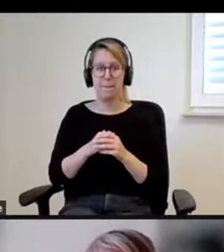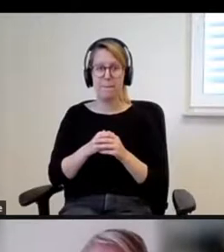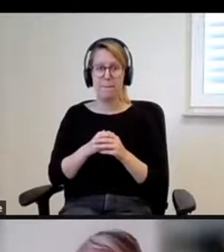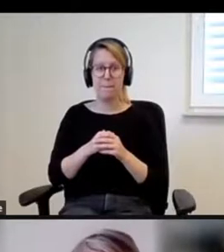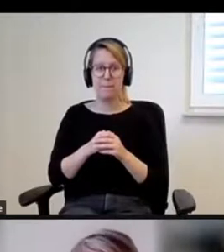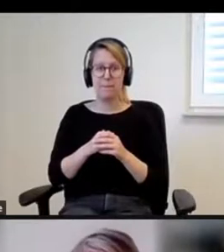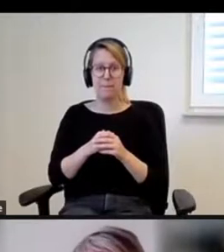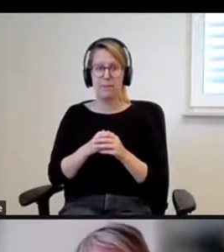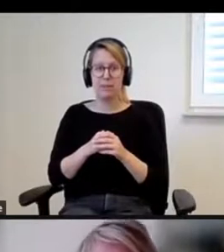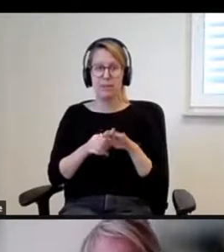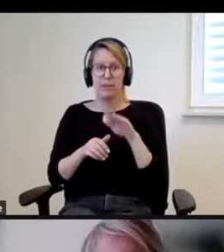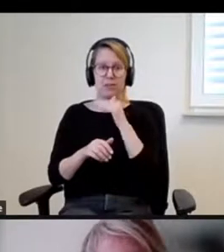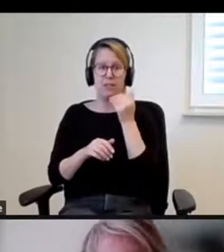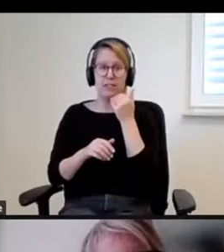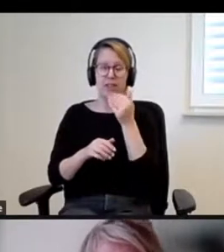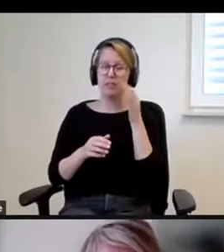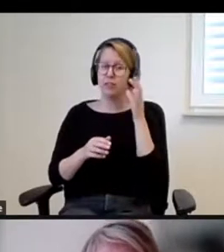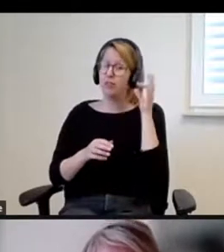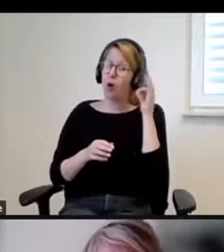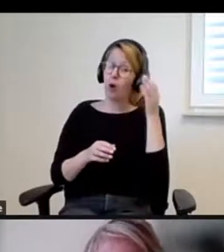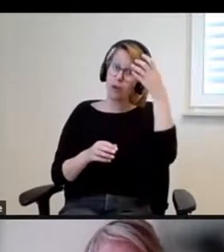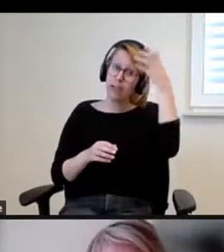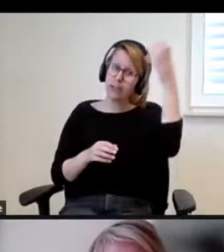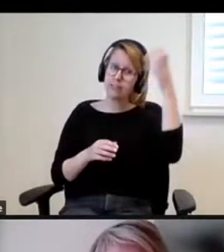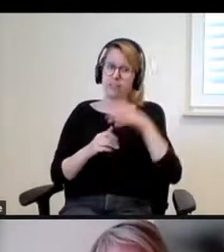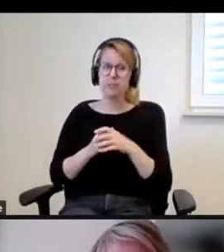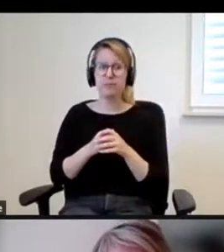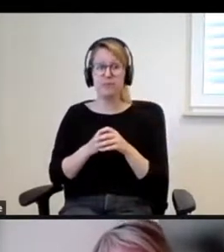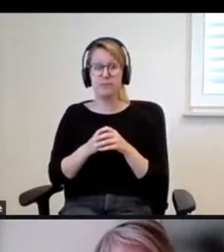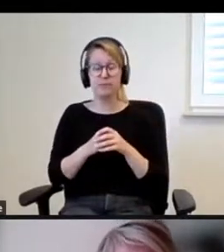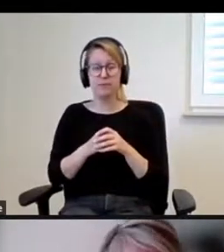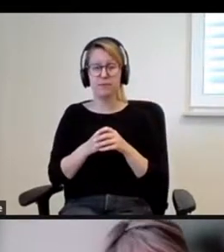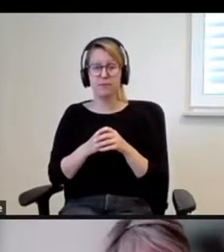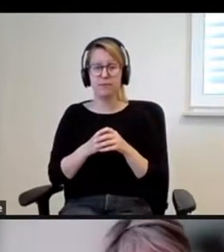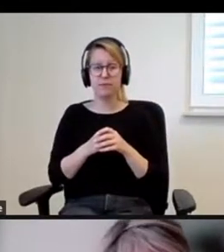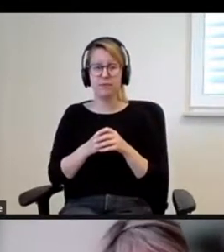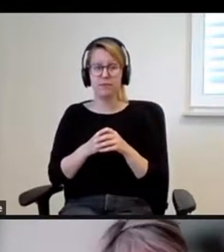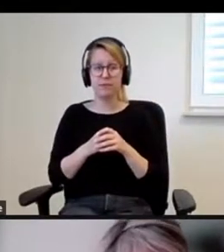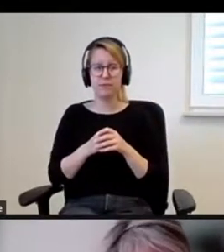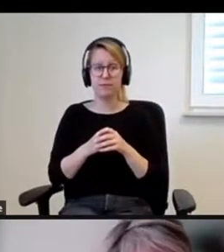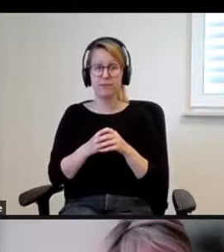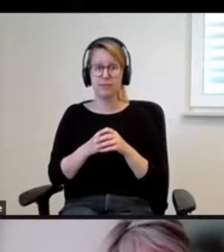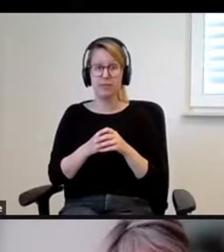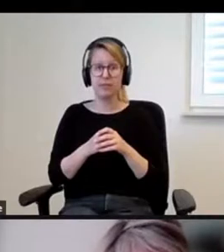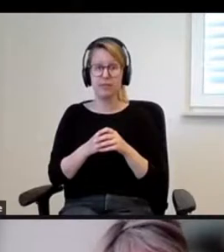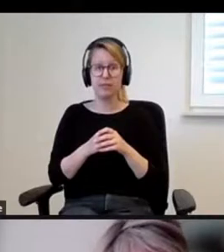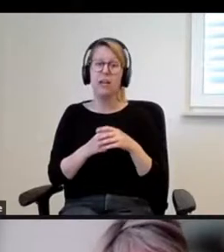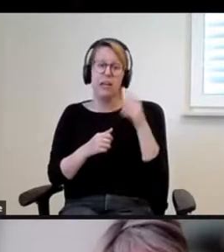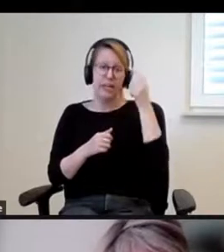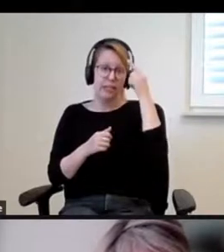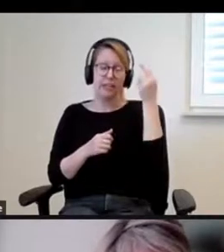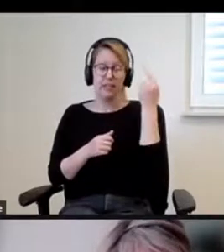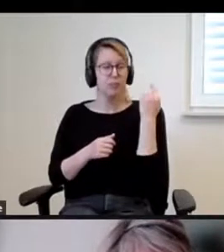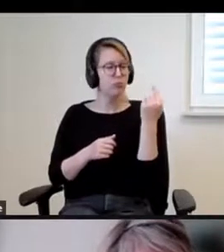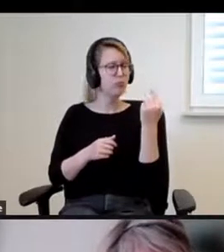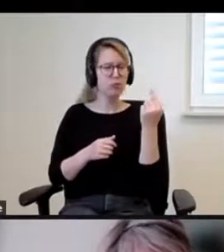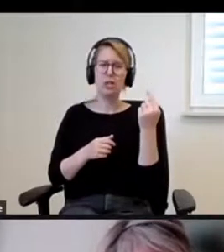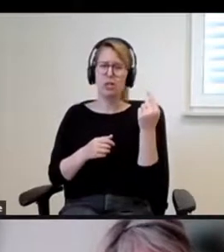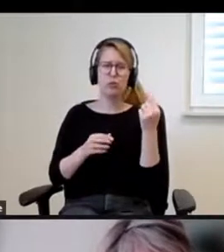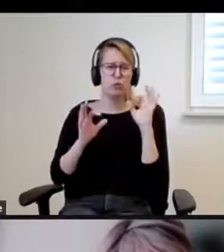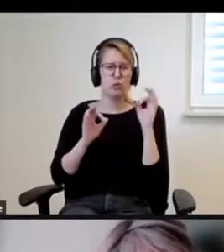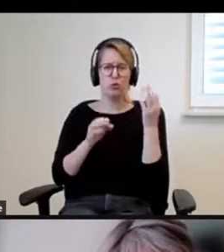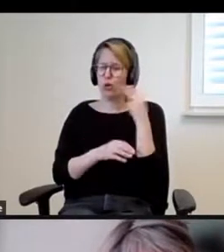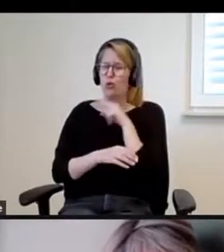Je crois que ça nous donne vraiment une vue globale de la stratégie européenne présentée à Bruxelles jusqu'au quartier de la ville